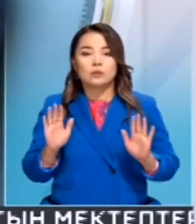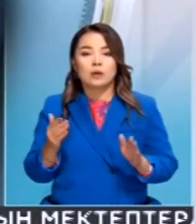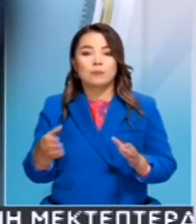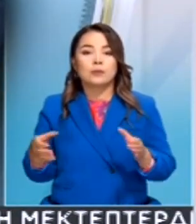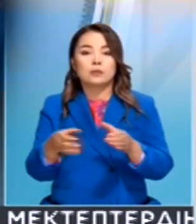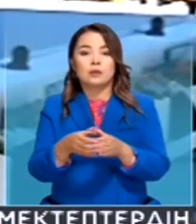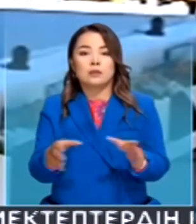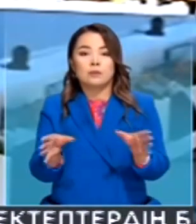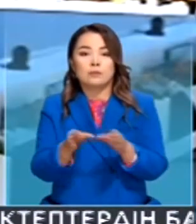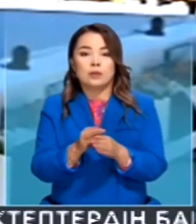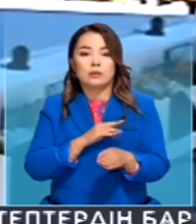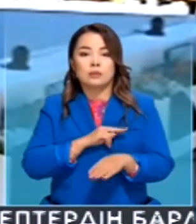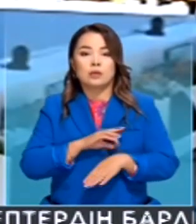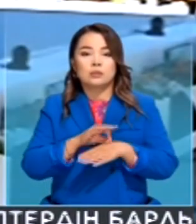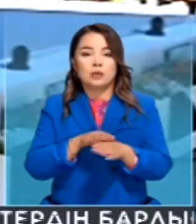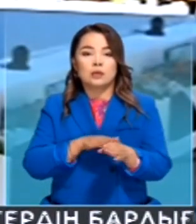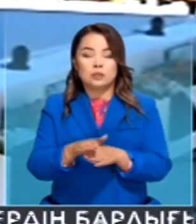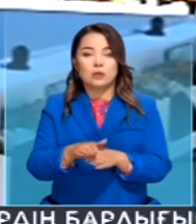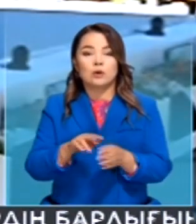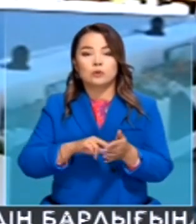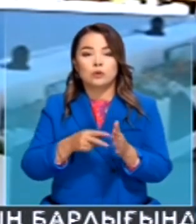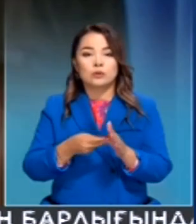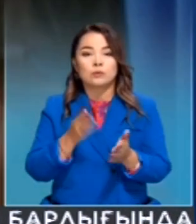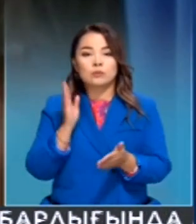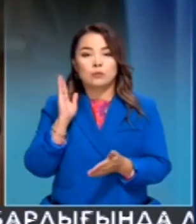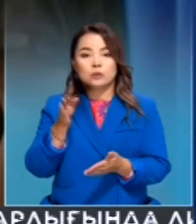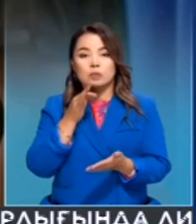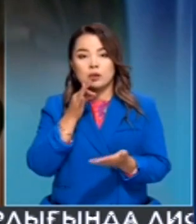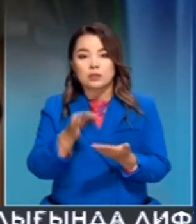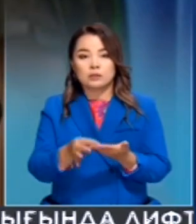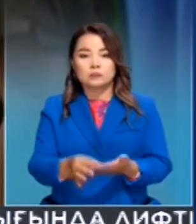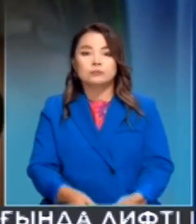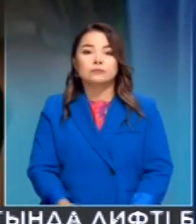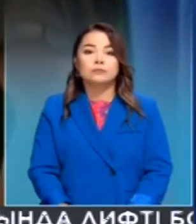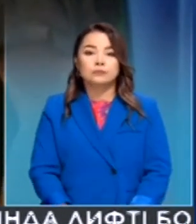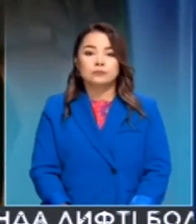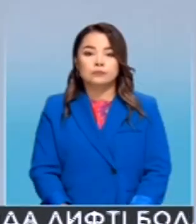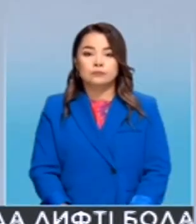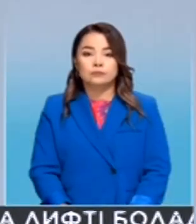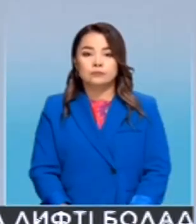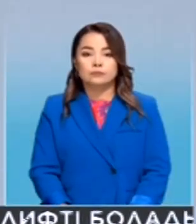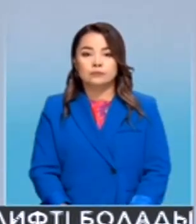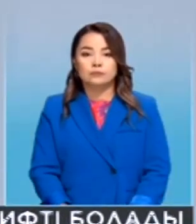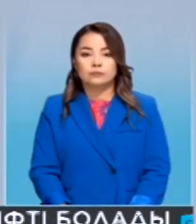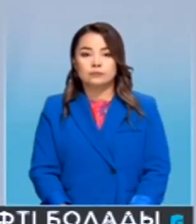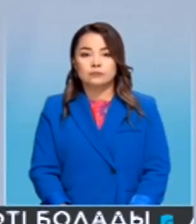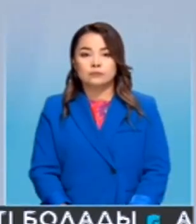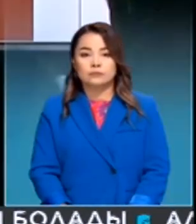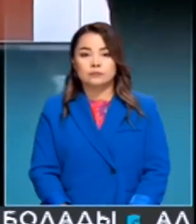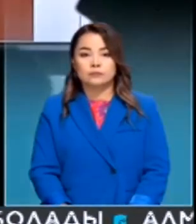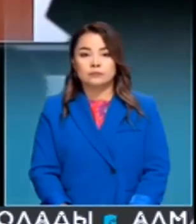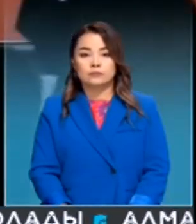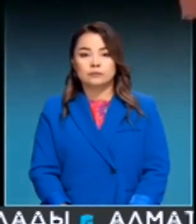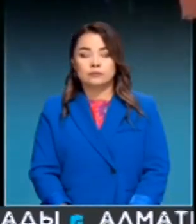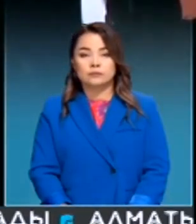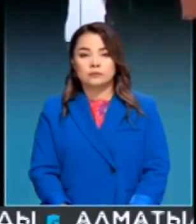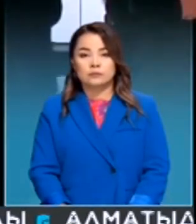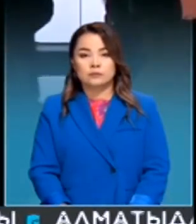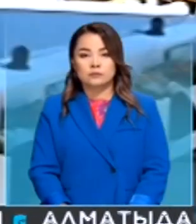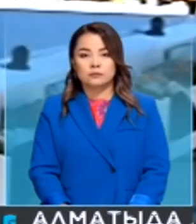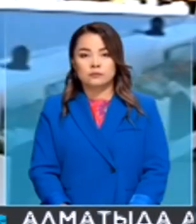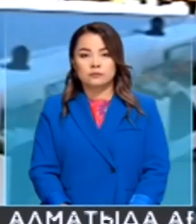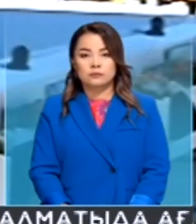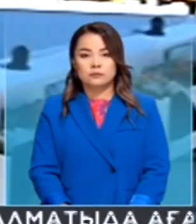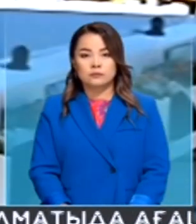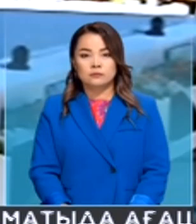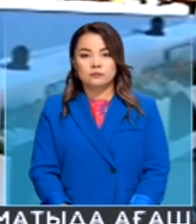бірлесе әрекет еткенде ғана жүзеге асады. Шерхан Жамбулұлы, Ботагөз Қайырбекова, Президент телерадио кешенінің көмегімен, Қазақстан